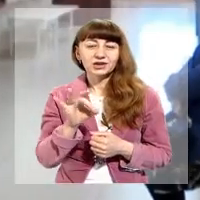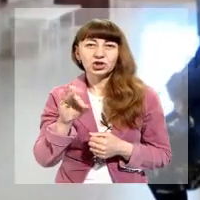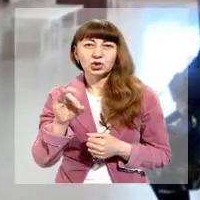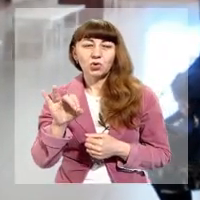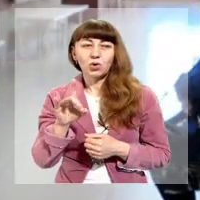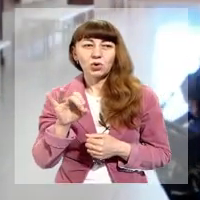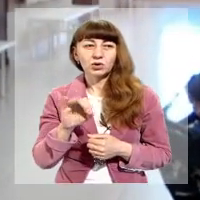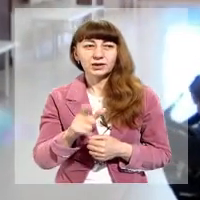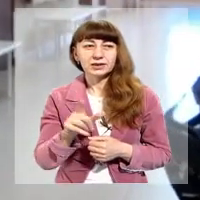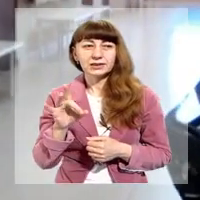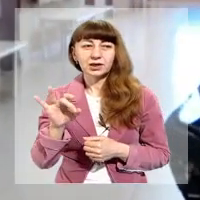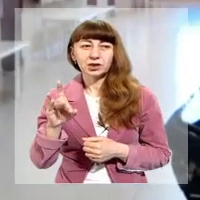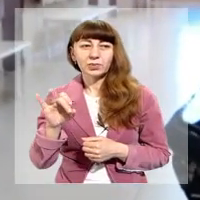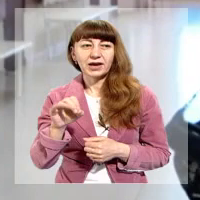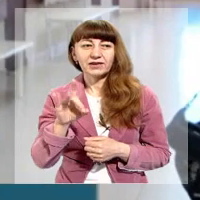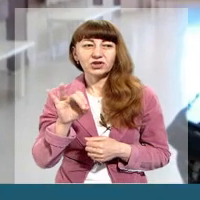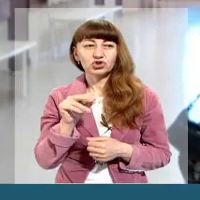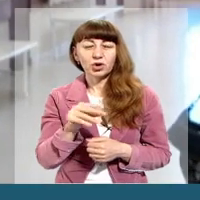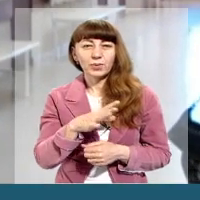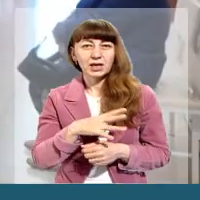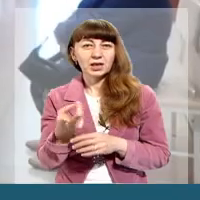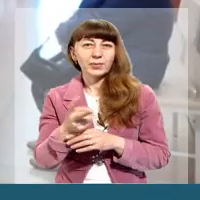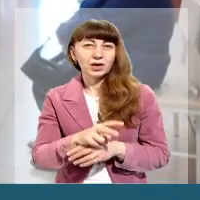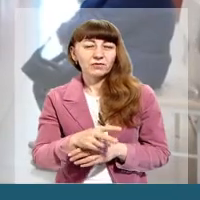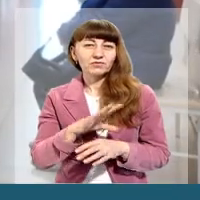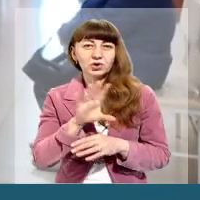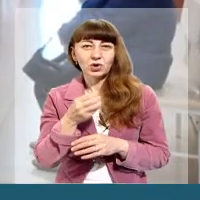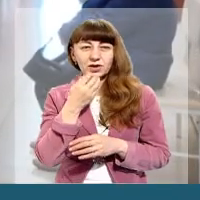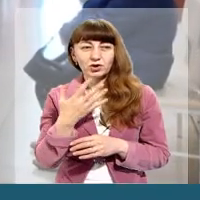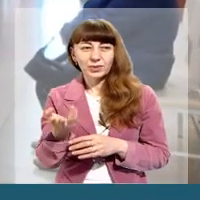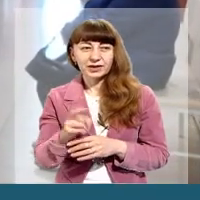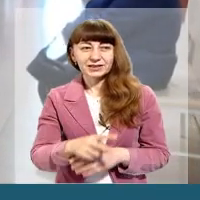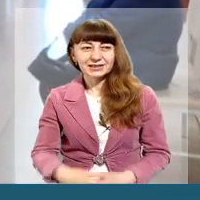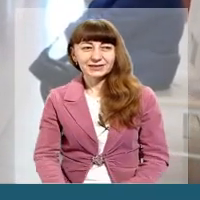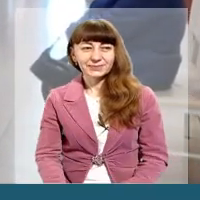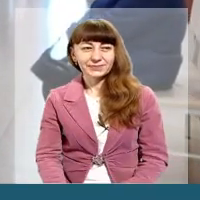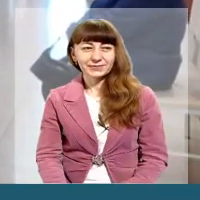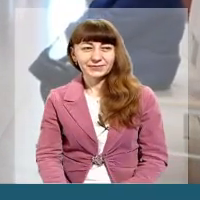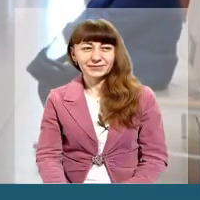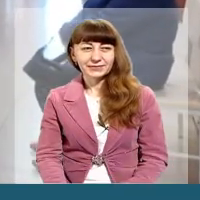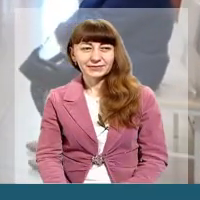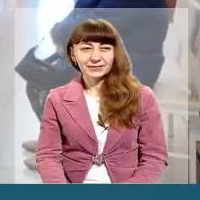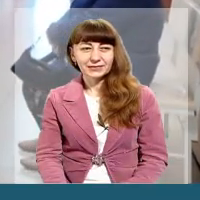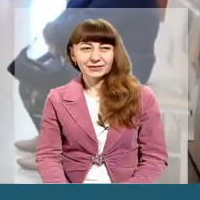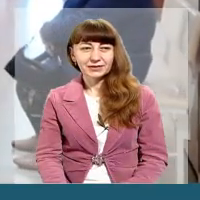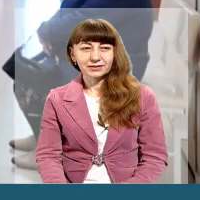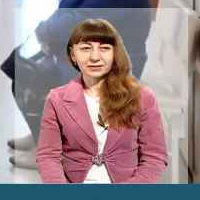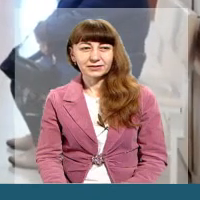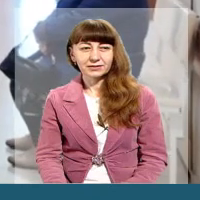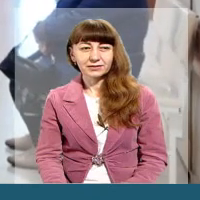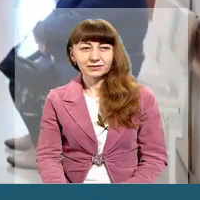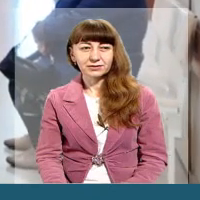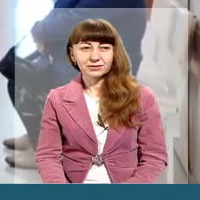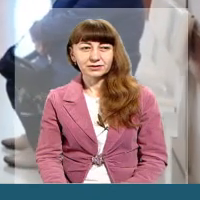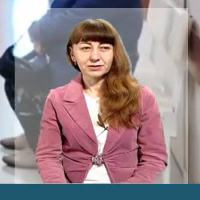Серик Карпаевич. Вот, была на приеме, все хорошо. Приходите к нам во вторую поликлинику.